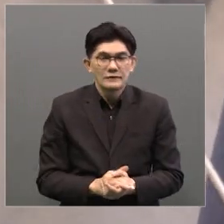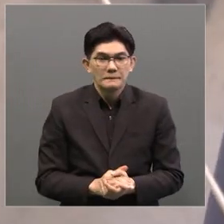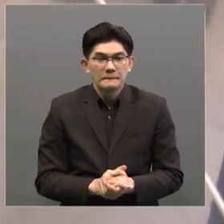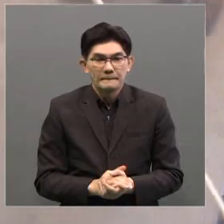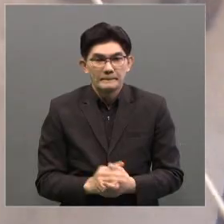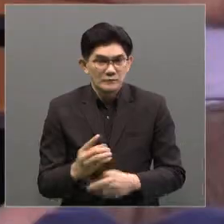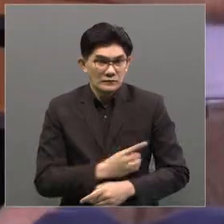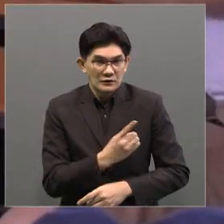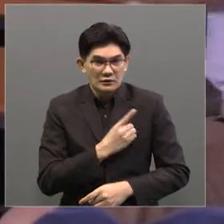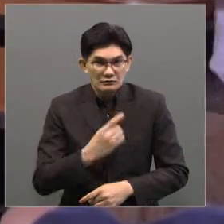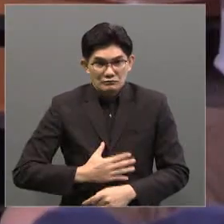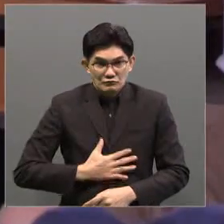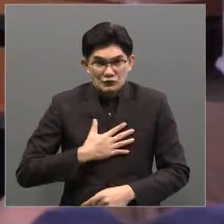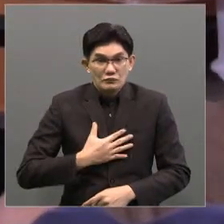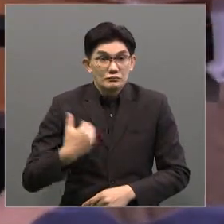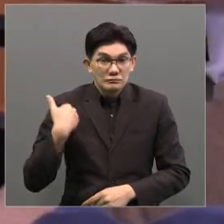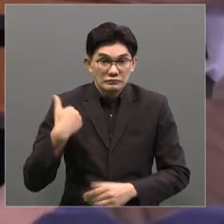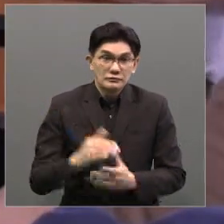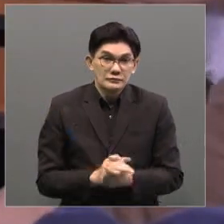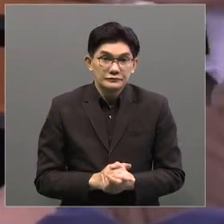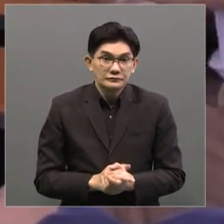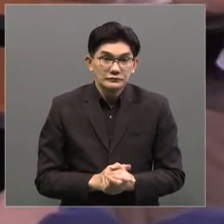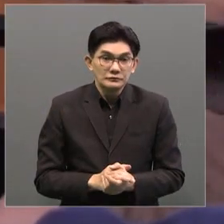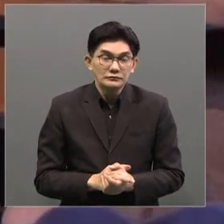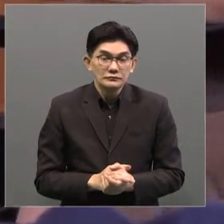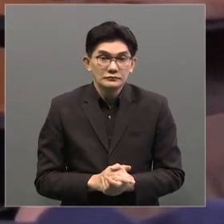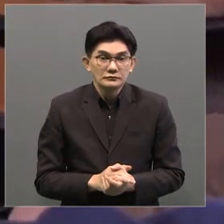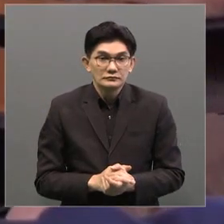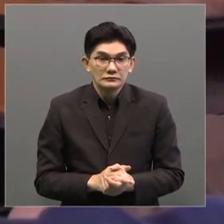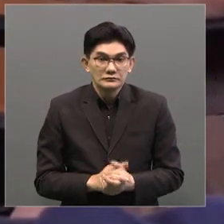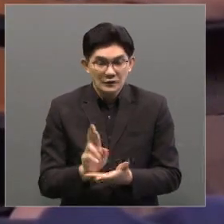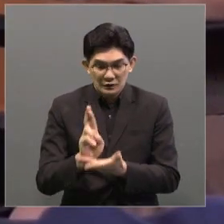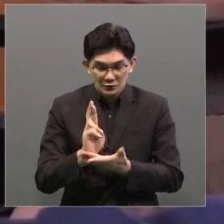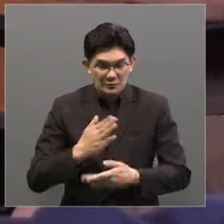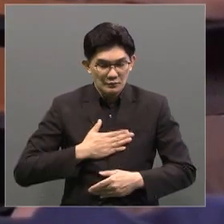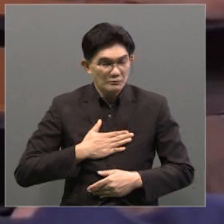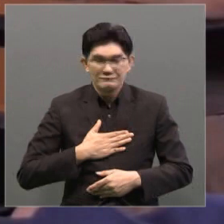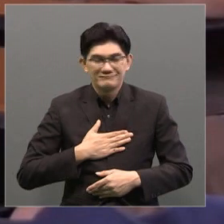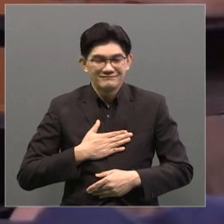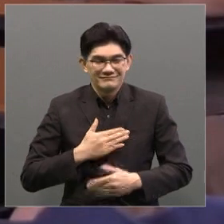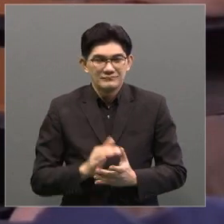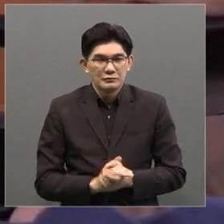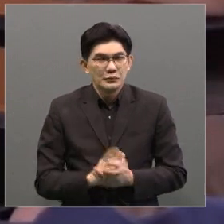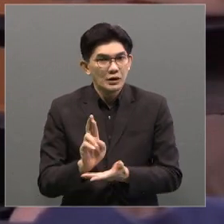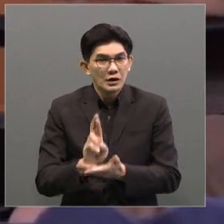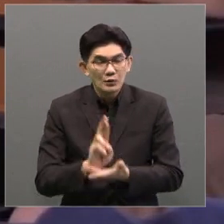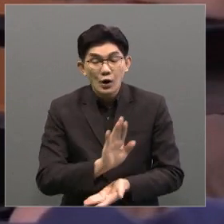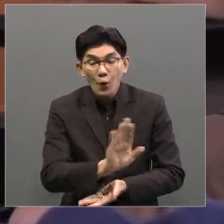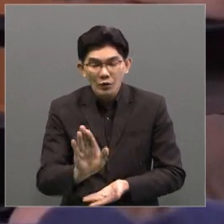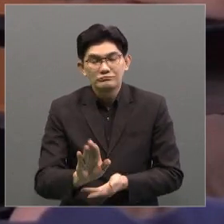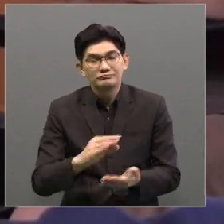ใจครับภูมิใจนะครับจริงๆแล้วมันไม่ใช่รางวัลของผมนะมันเป็นรางวัลของเ